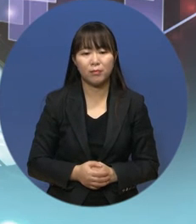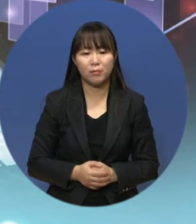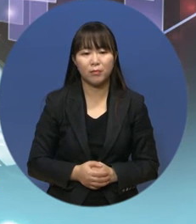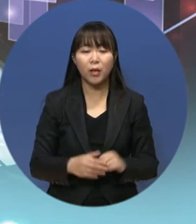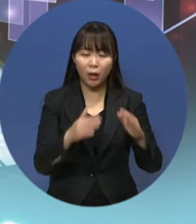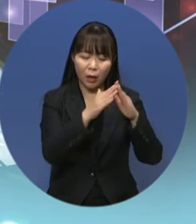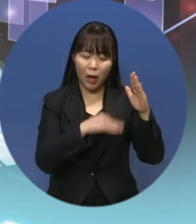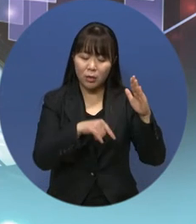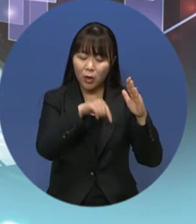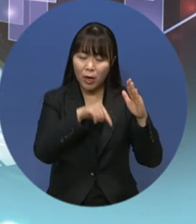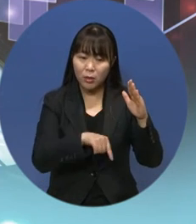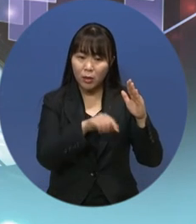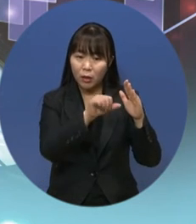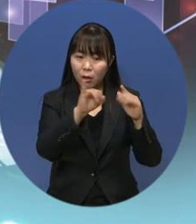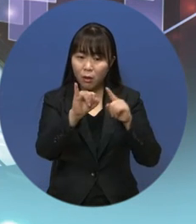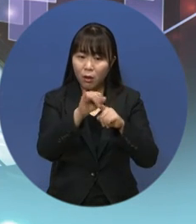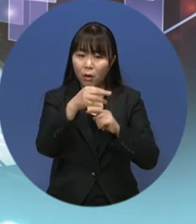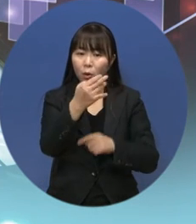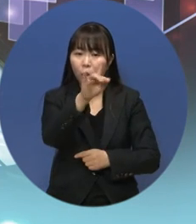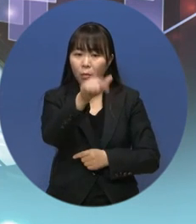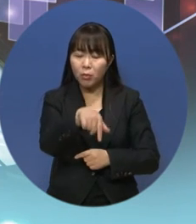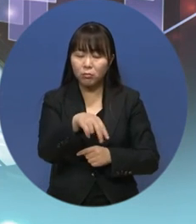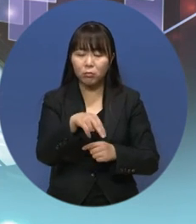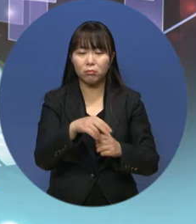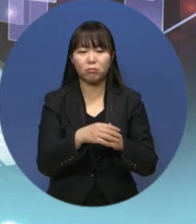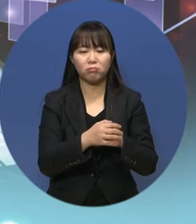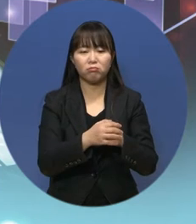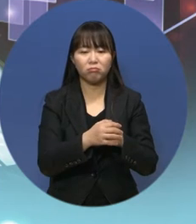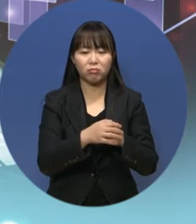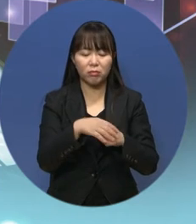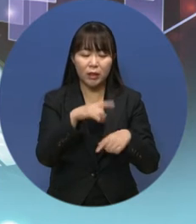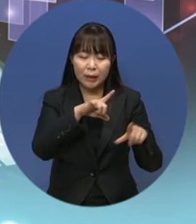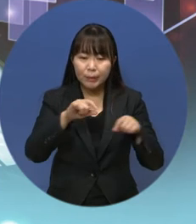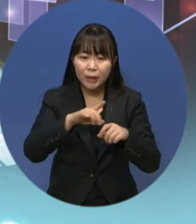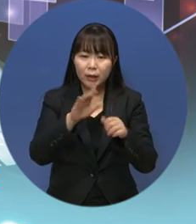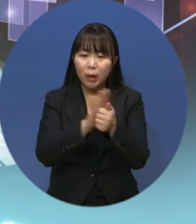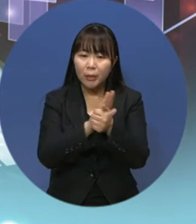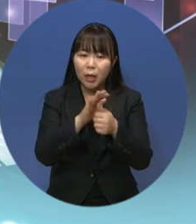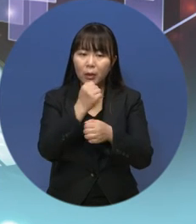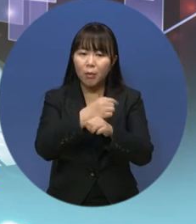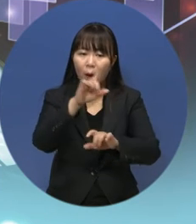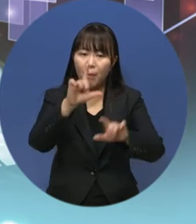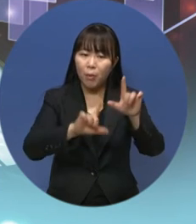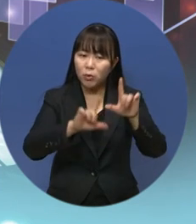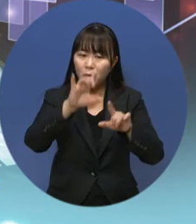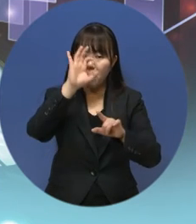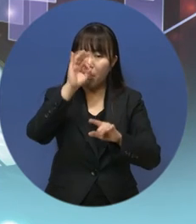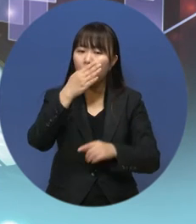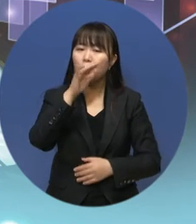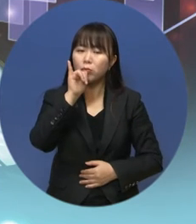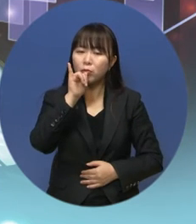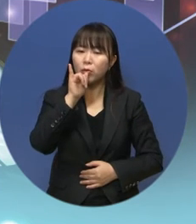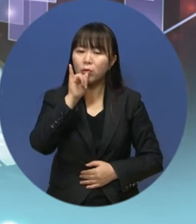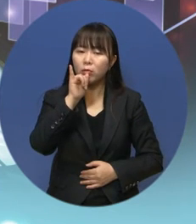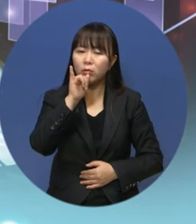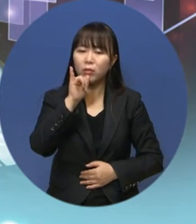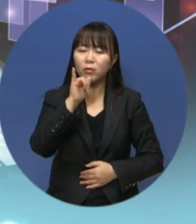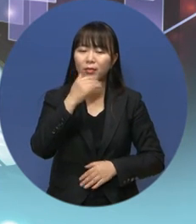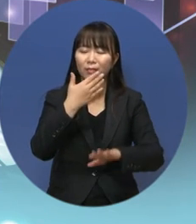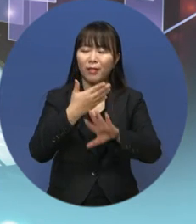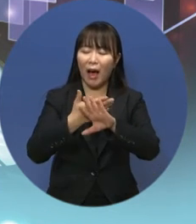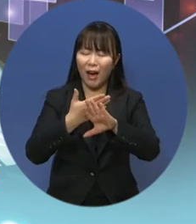가정에서는 인공지능 로봇이 음식서비스 를 하는 모습을 볼 수 있는 것이 다른